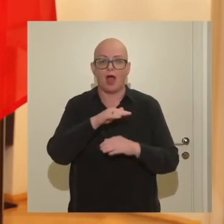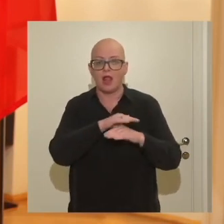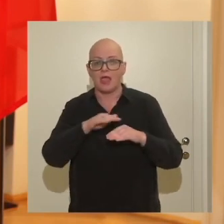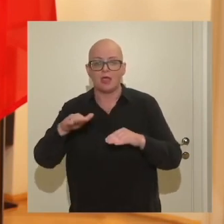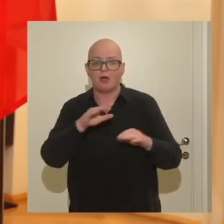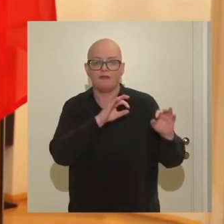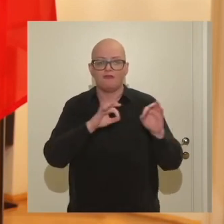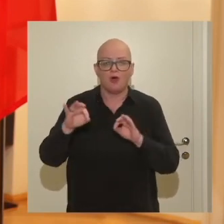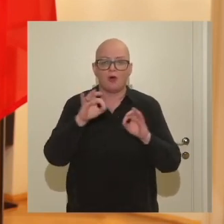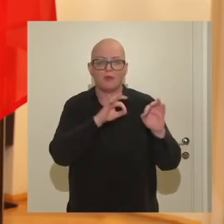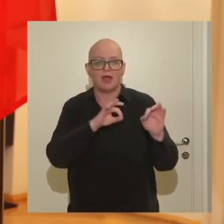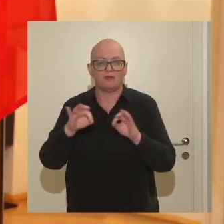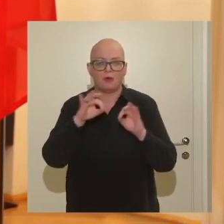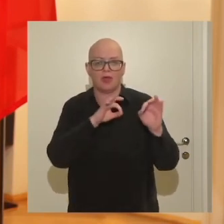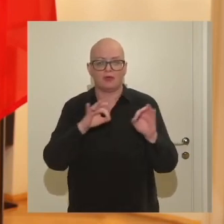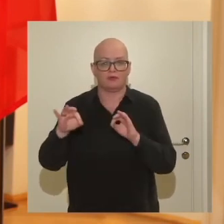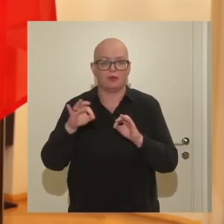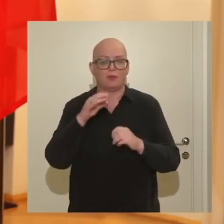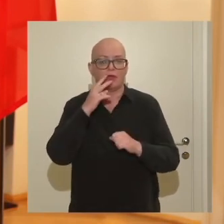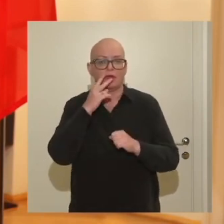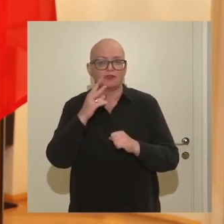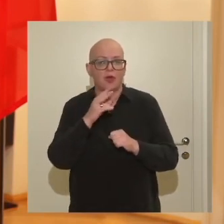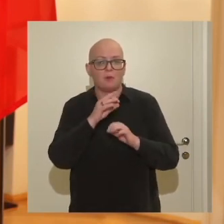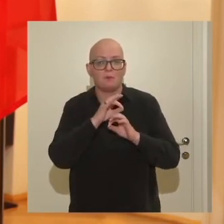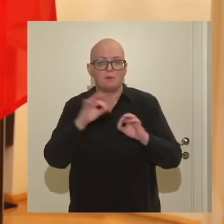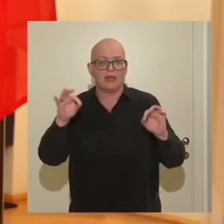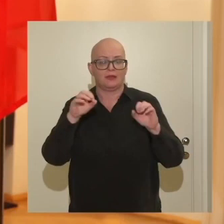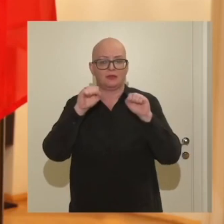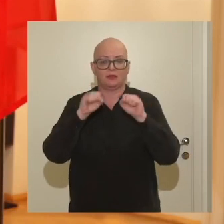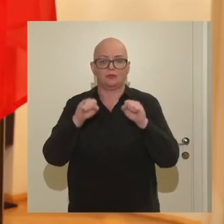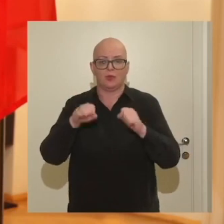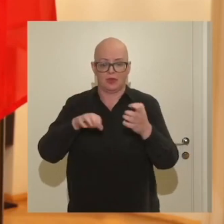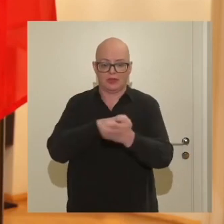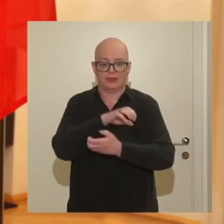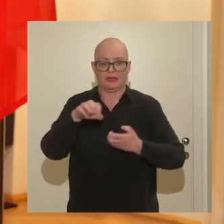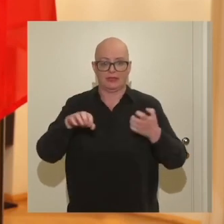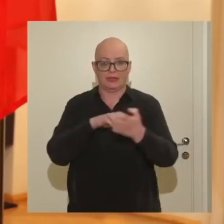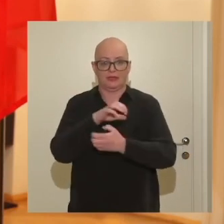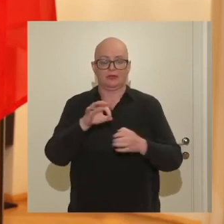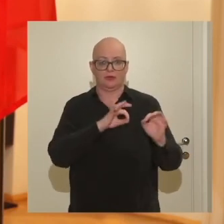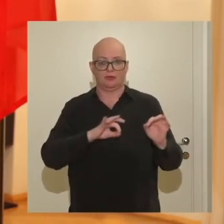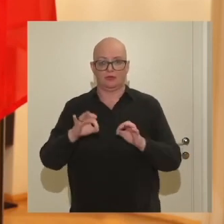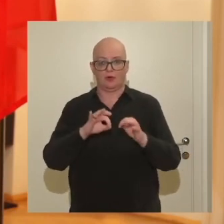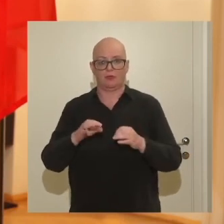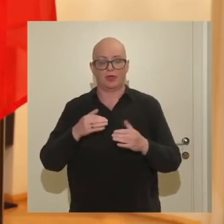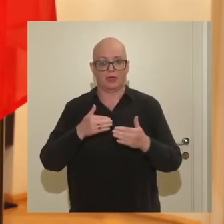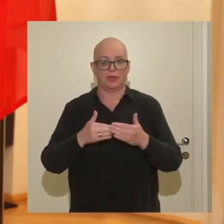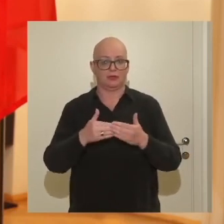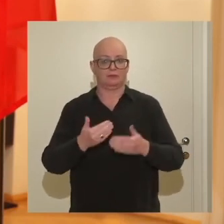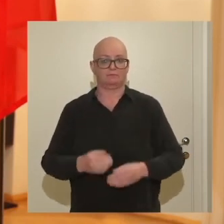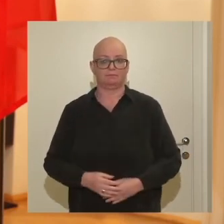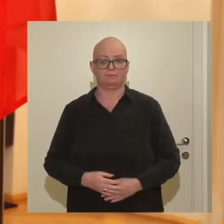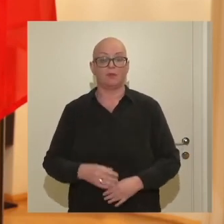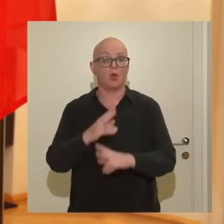ich gemacht damals. Da habe ich mich massiv eingebracht. Und jetzt haben wir 10. Dieses Regime hat uns niemand